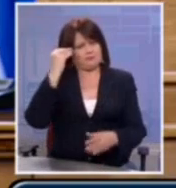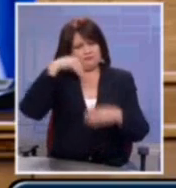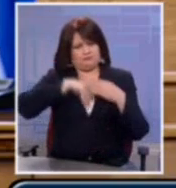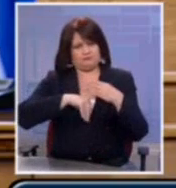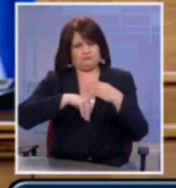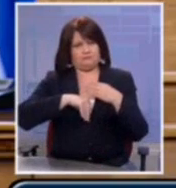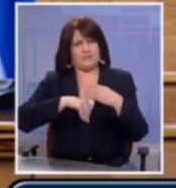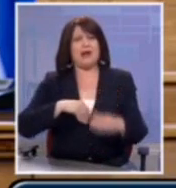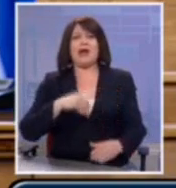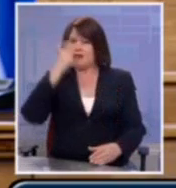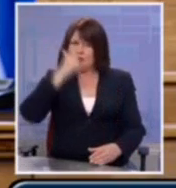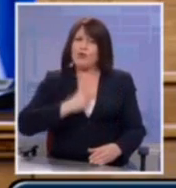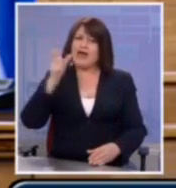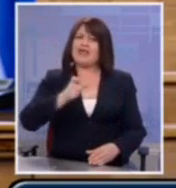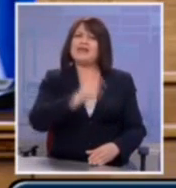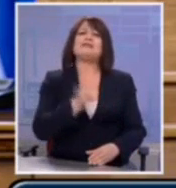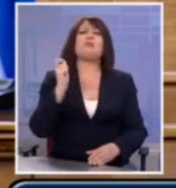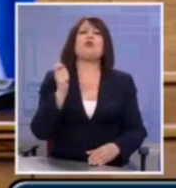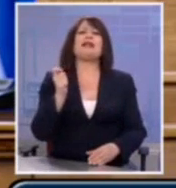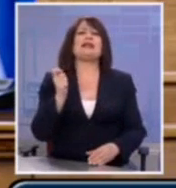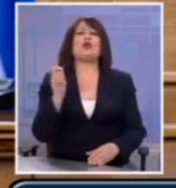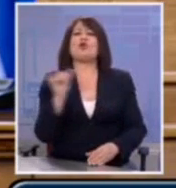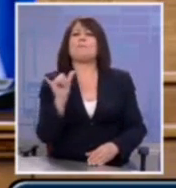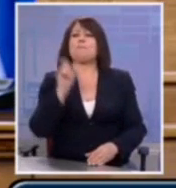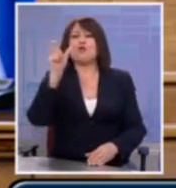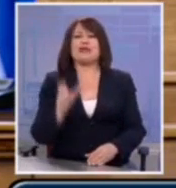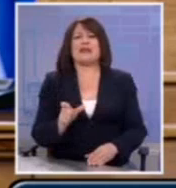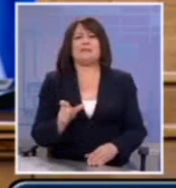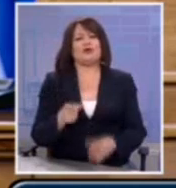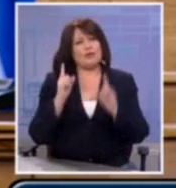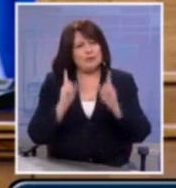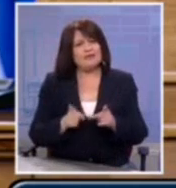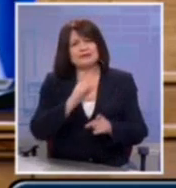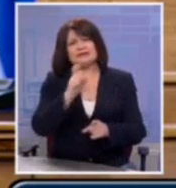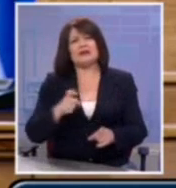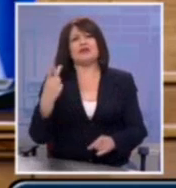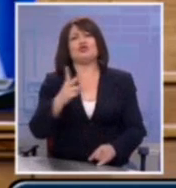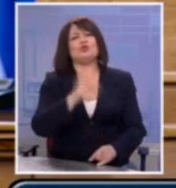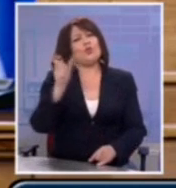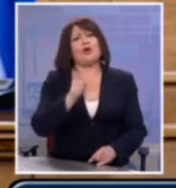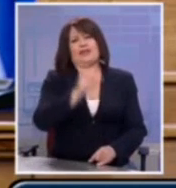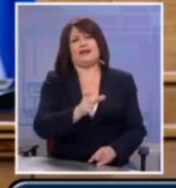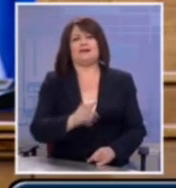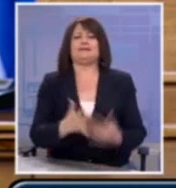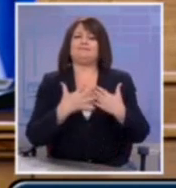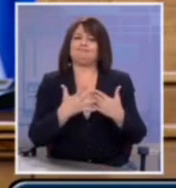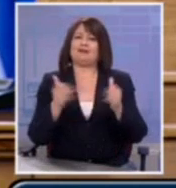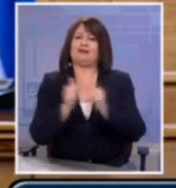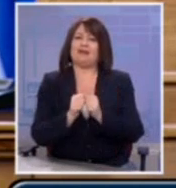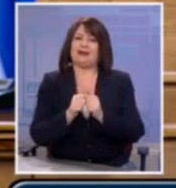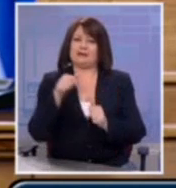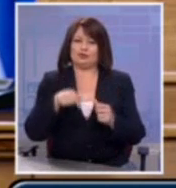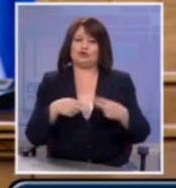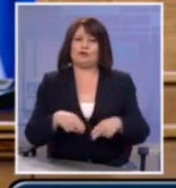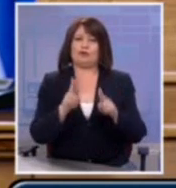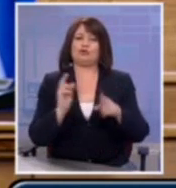σαν πολιτικό υποκείμενο που με βάση αυτή τη γνώση θα αποφασίσει για τη ζωή του. Αγαπητοί φίλοι, ο δρόμος αυτός